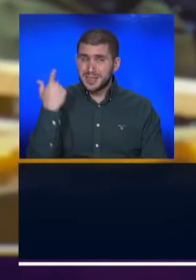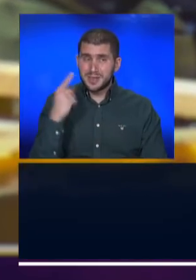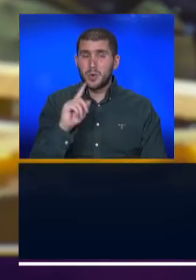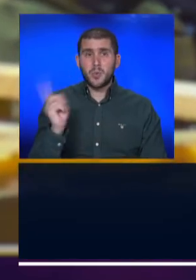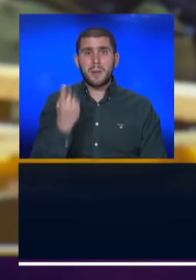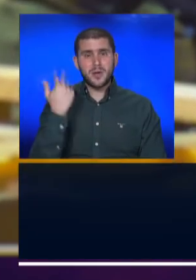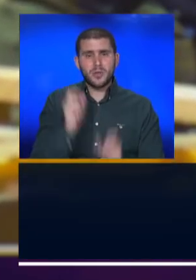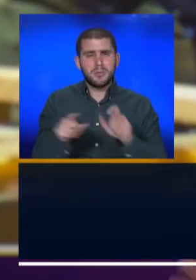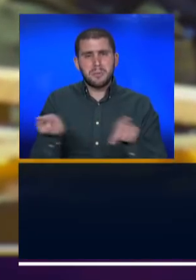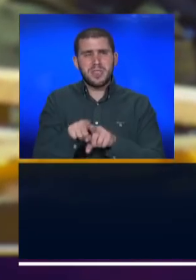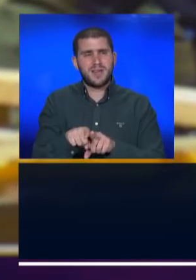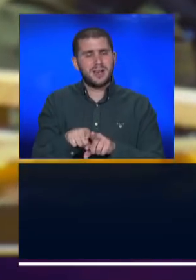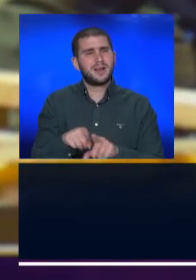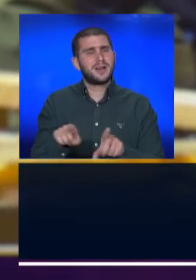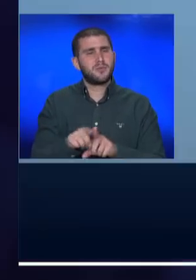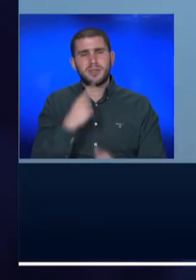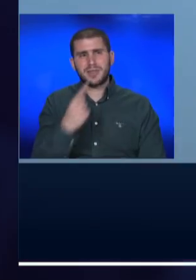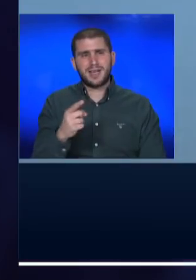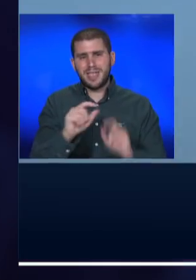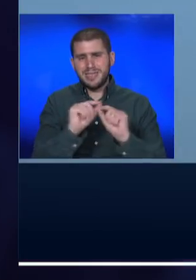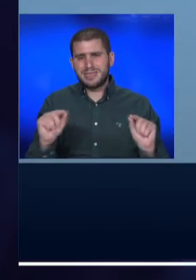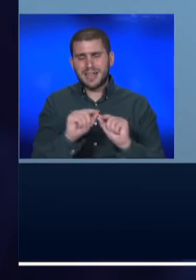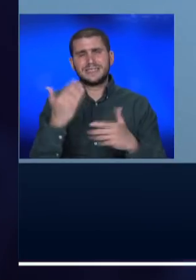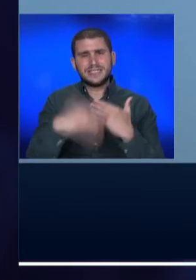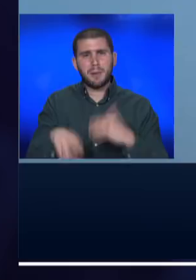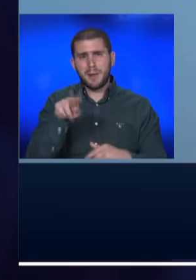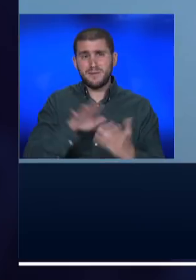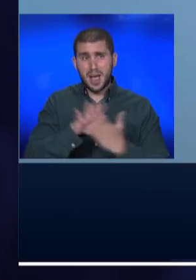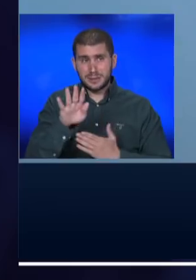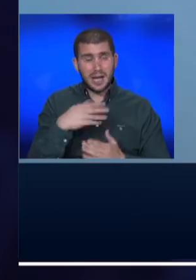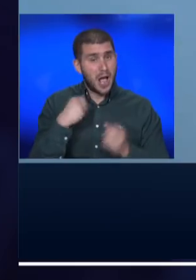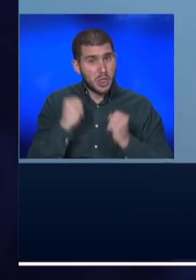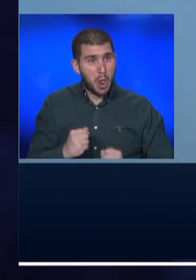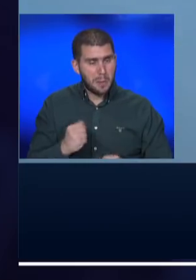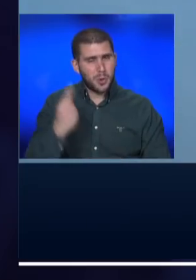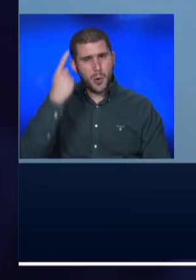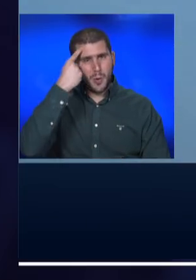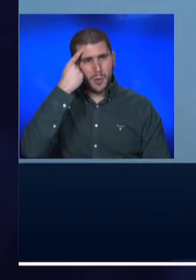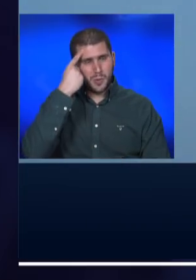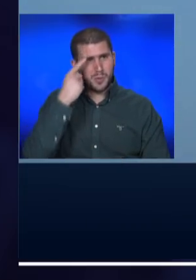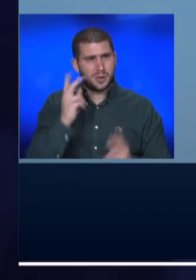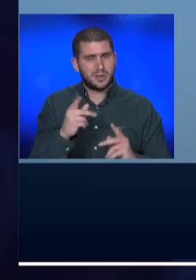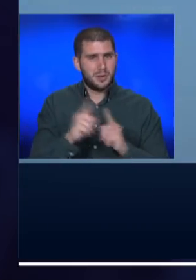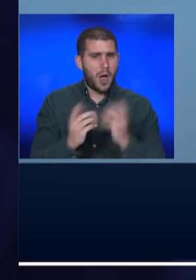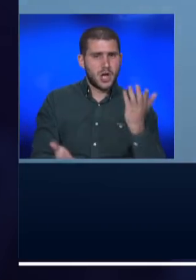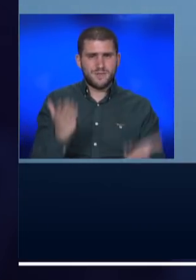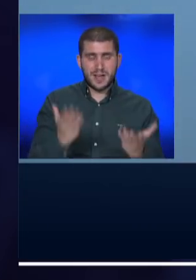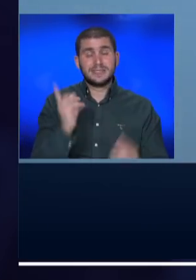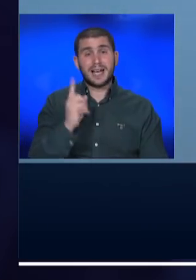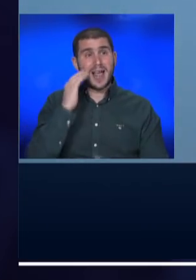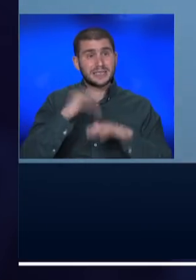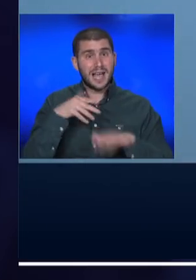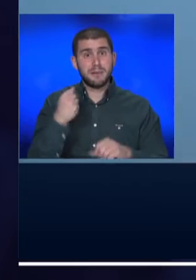איתן. שנשלוף את טקסטים הסיום של 2014. אני לא בטוח שהייתי הולך להשוואה הזאת בזמן. צריך להזכיר שאחרי צוק איתן הוא